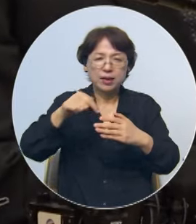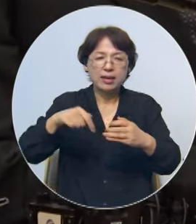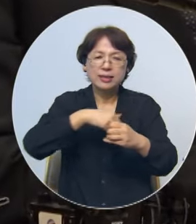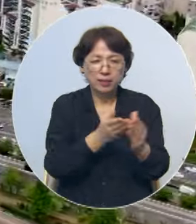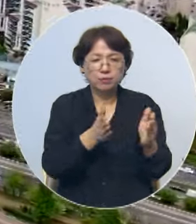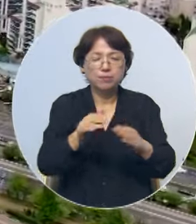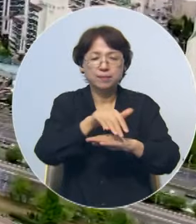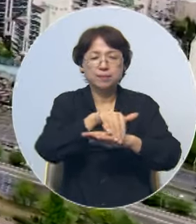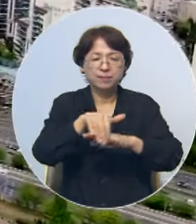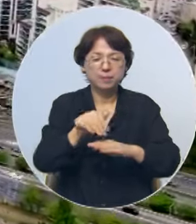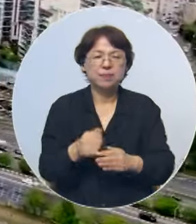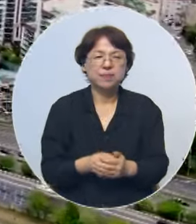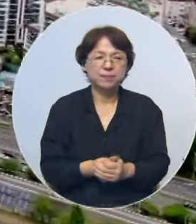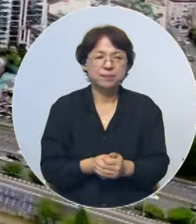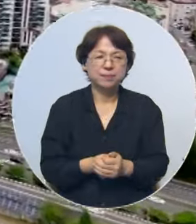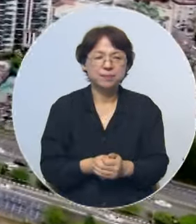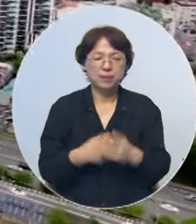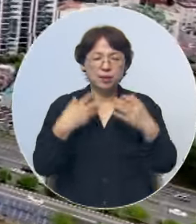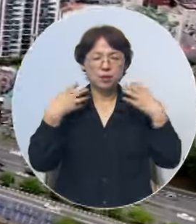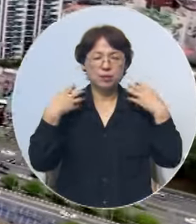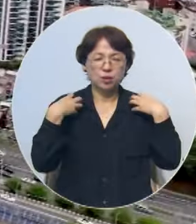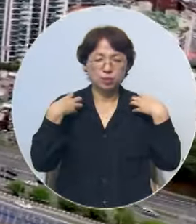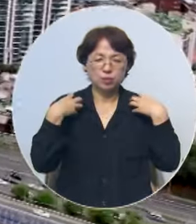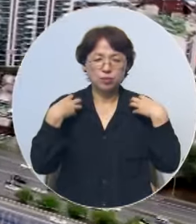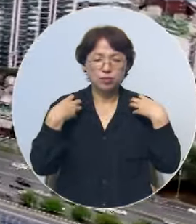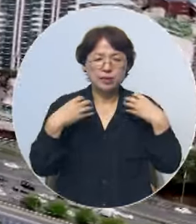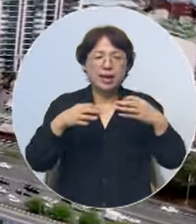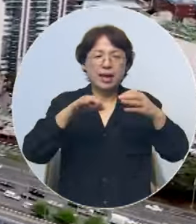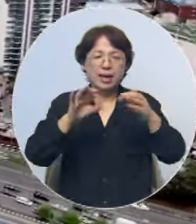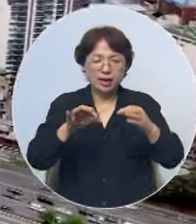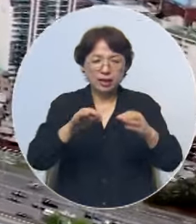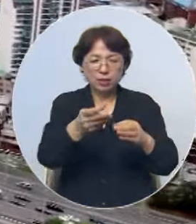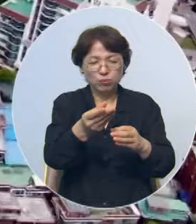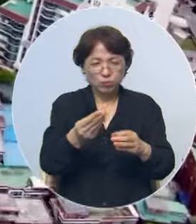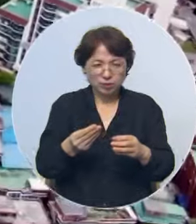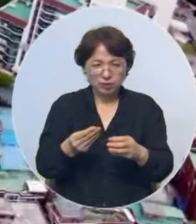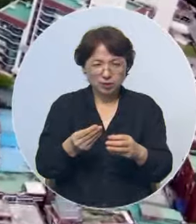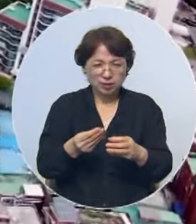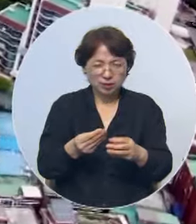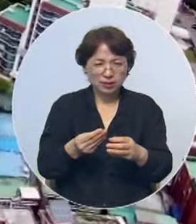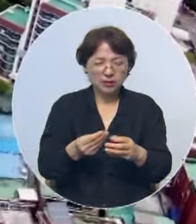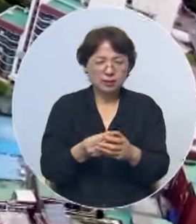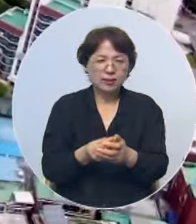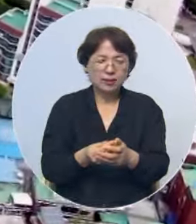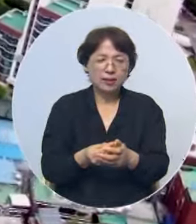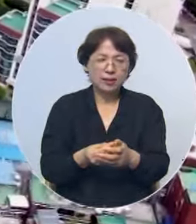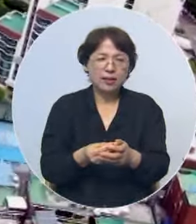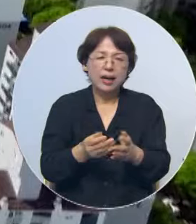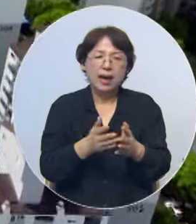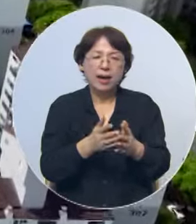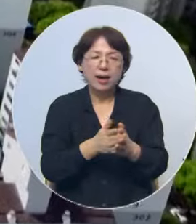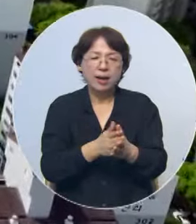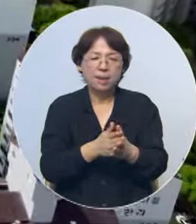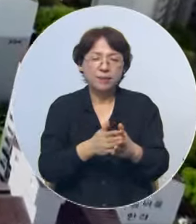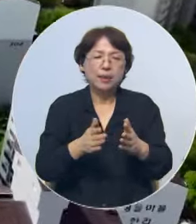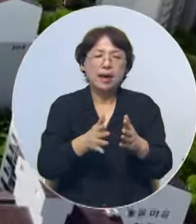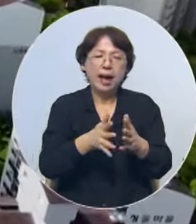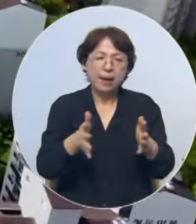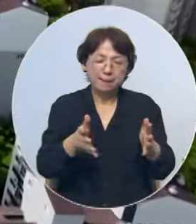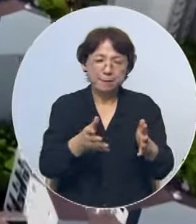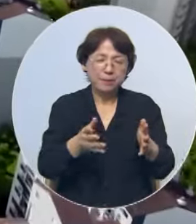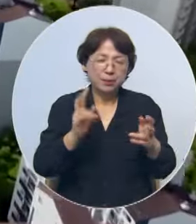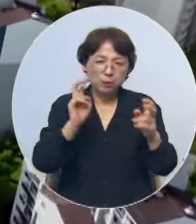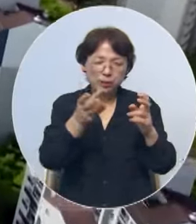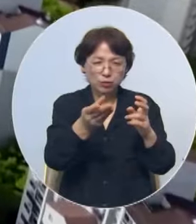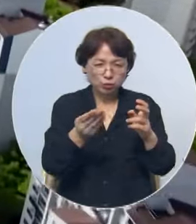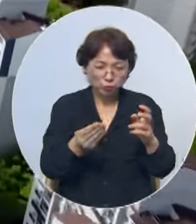했습니다. 정부는 가계 부채와 부동산 시장 등 리스크 요인도 철저한 관리에 나섭니다. 88 부동산 공급